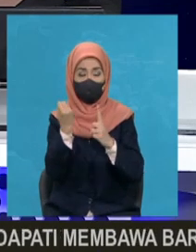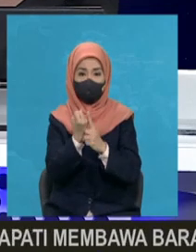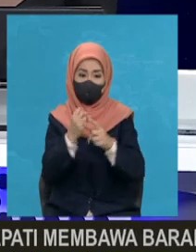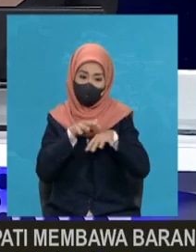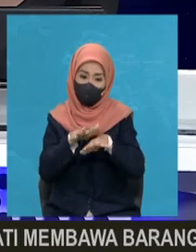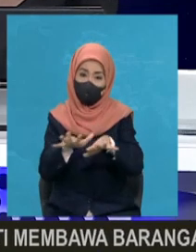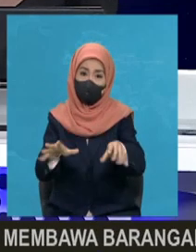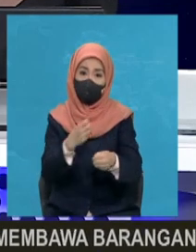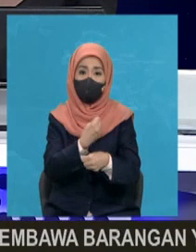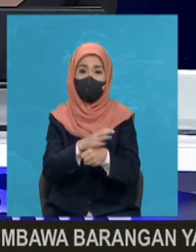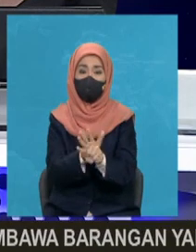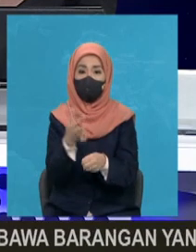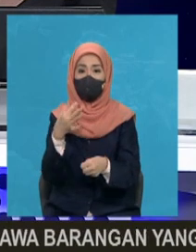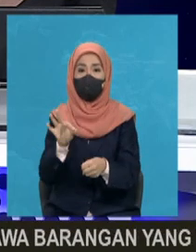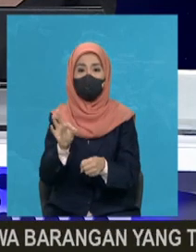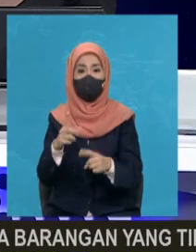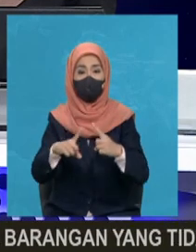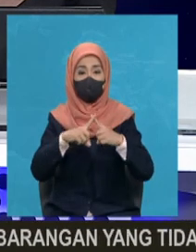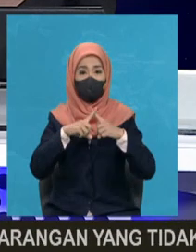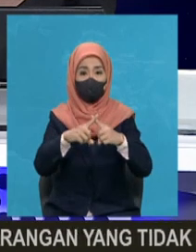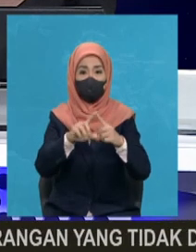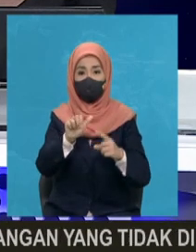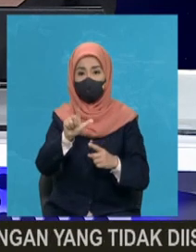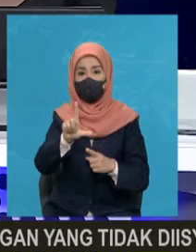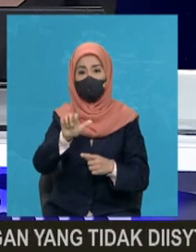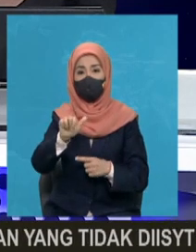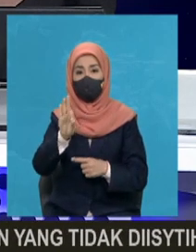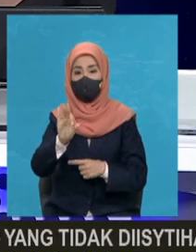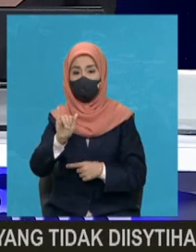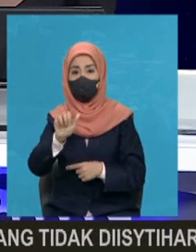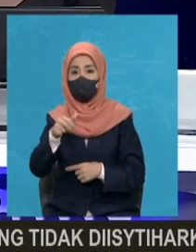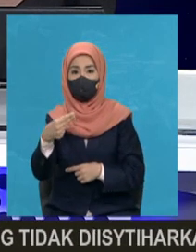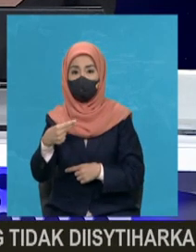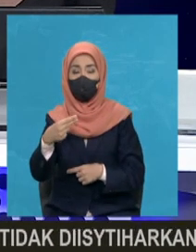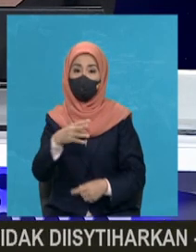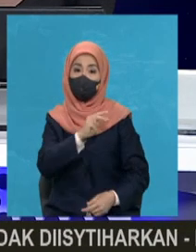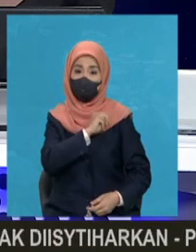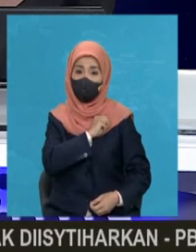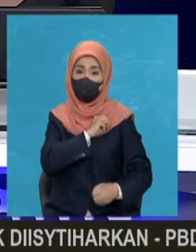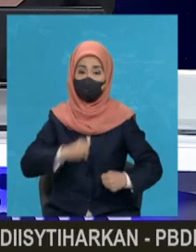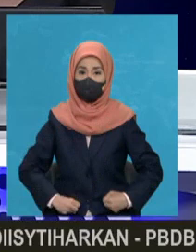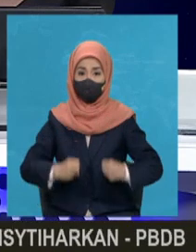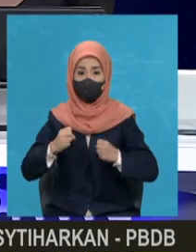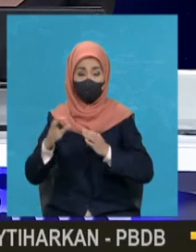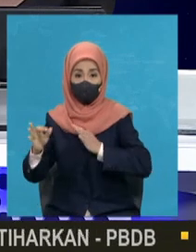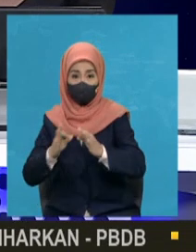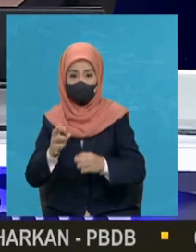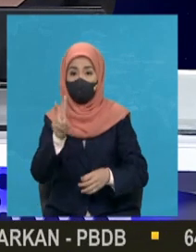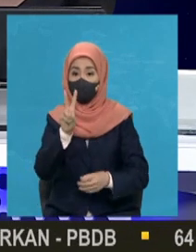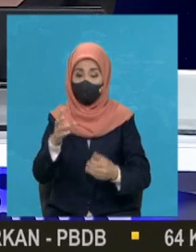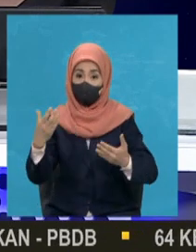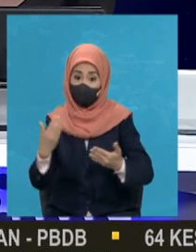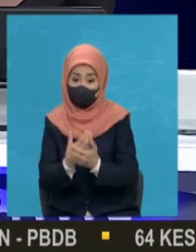jangkitan combined in di dewan al-afiah Kementerian Kesehatan Menteri Kesehatan juga menyatakan 2 kelas